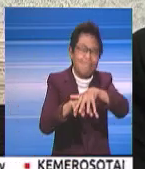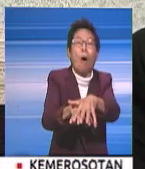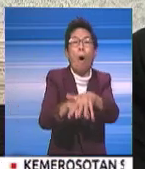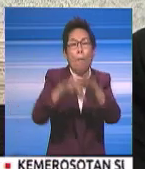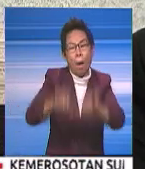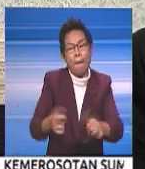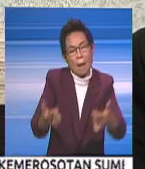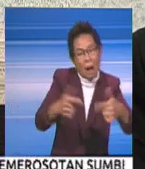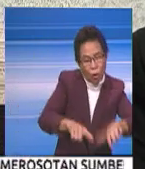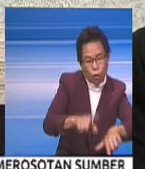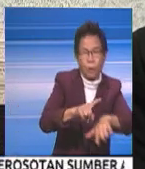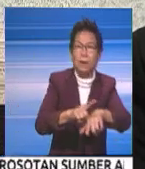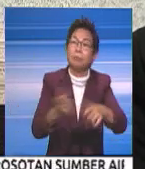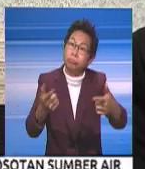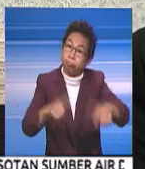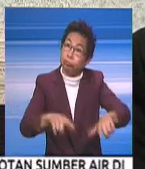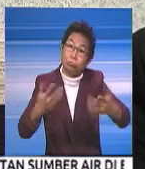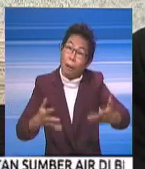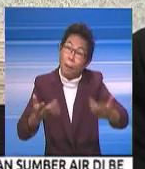di